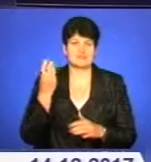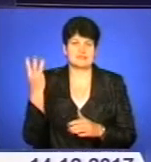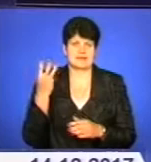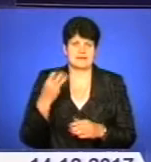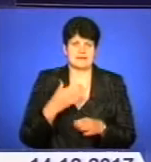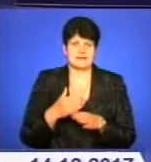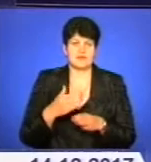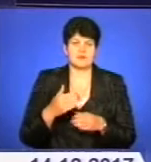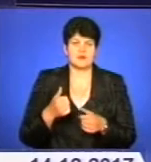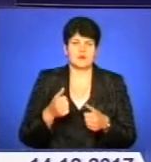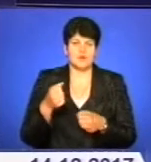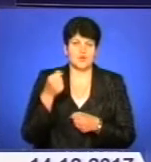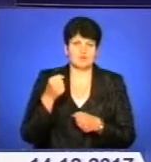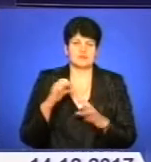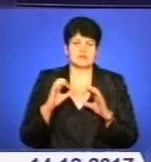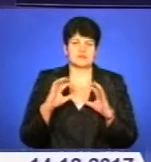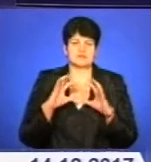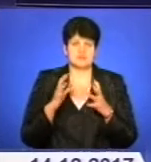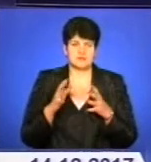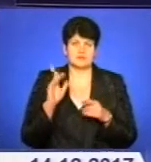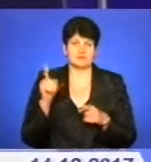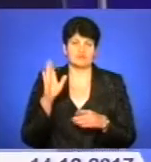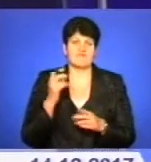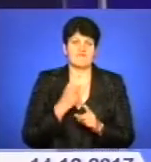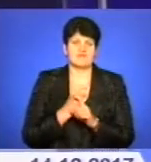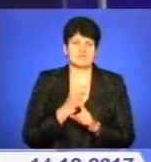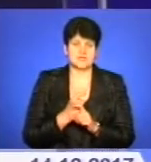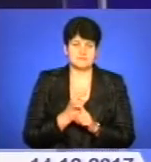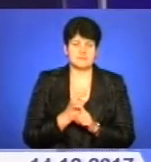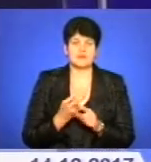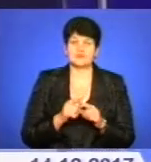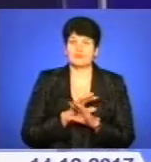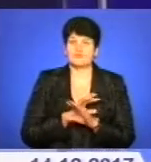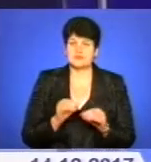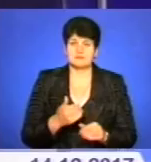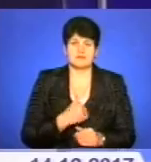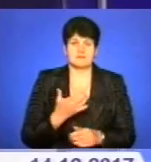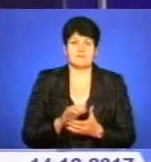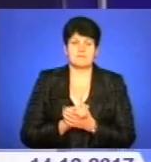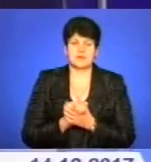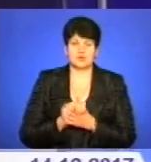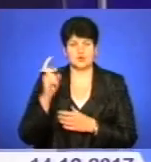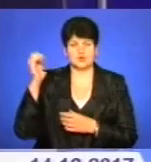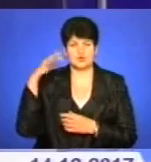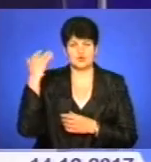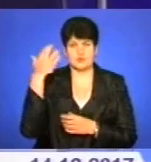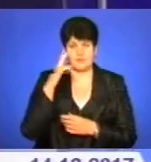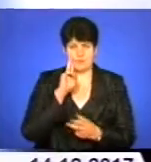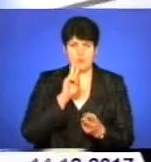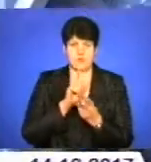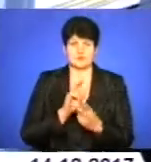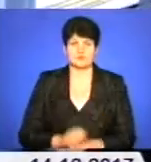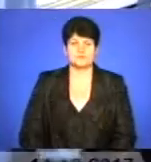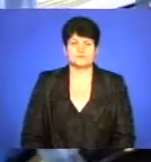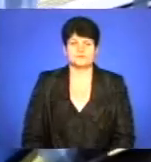світу. Він пройде тренувальний збір в Австрії. На цьому у мене все. Я бажаю вам мирного і сонячного неба. Побачимось!